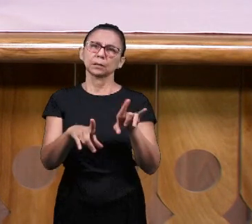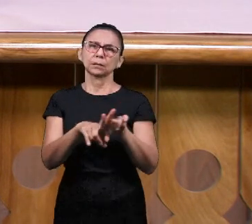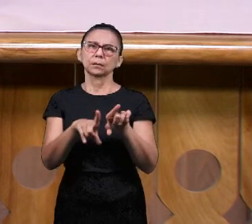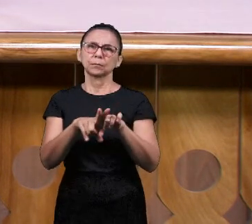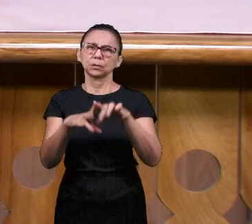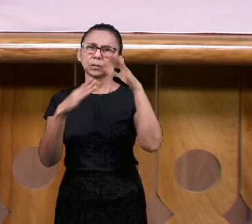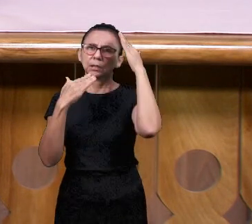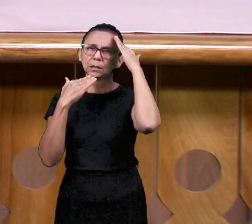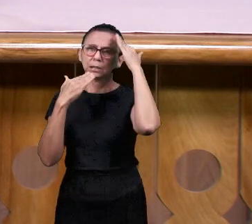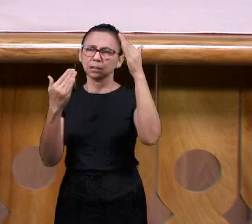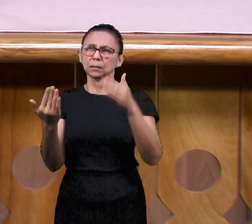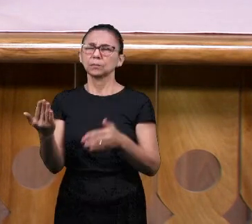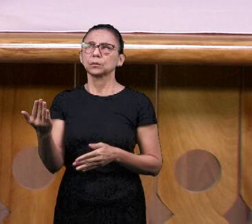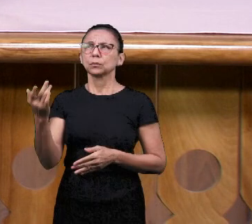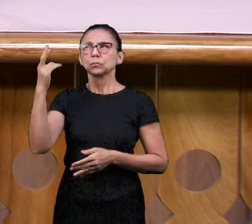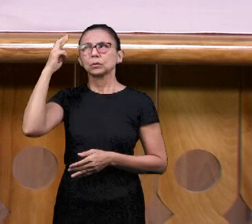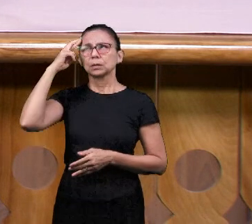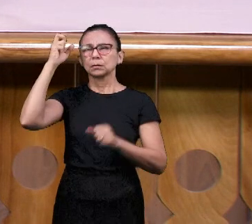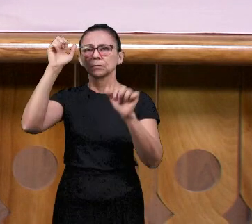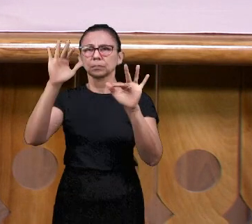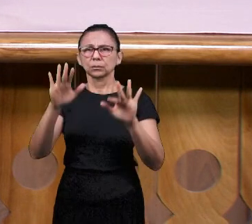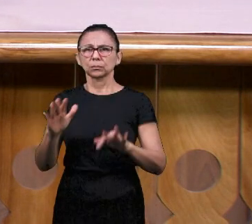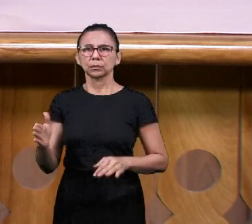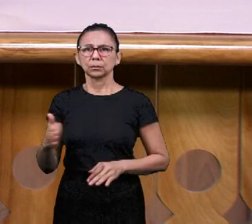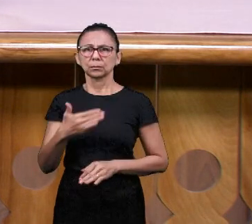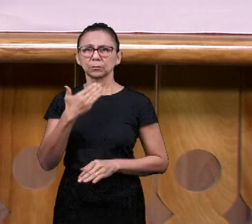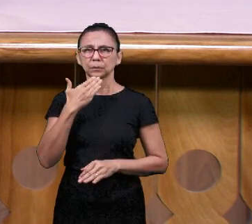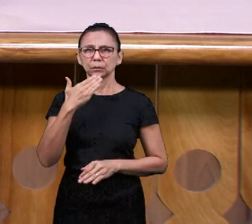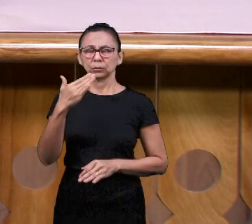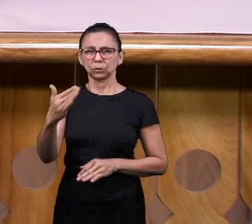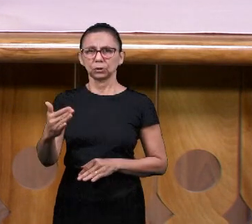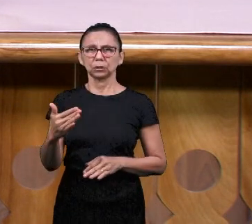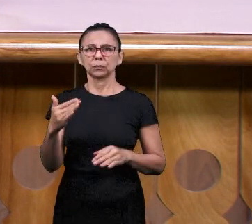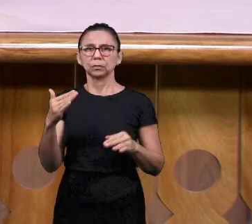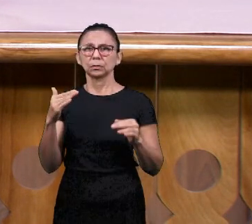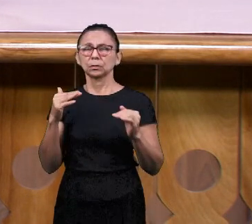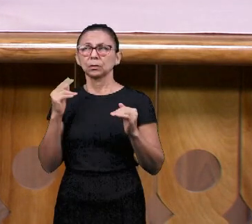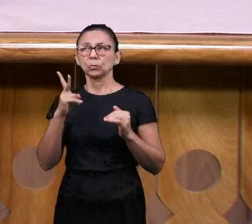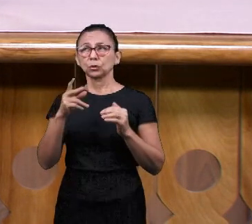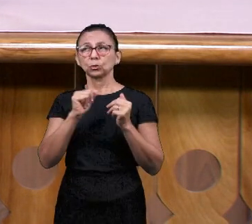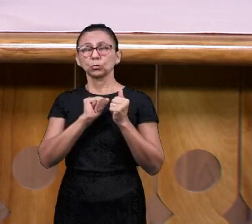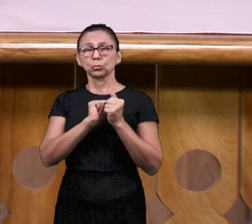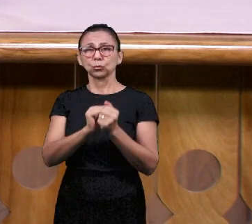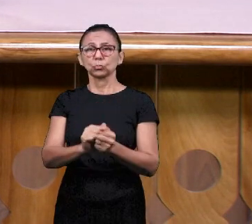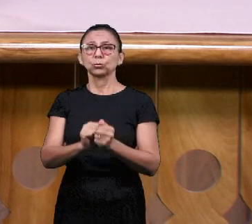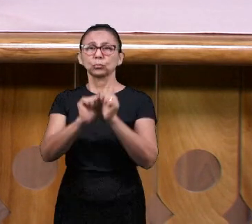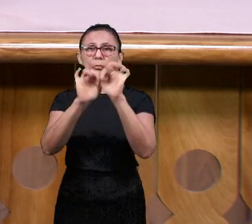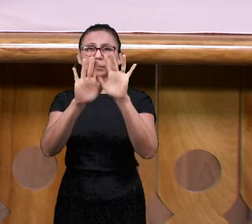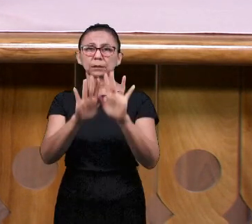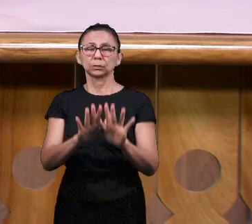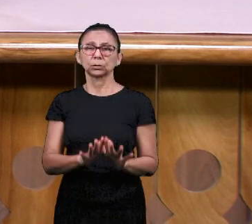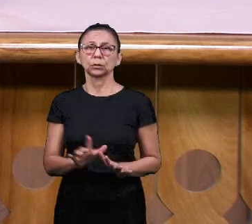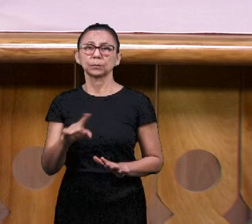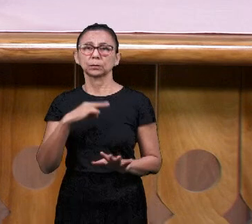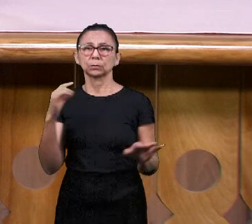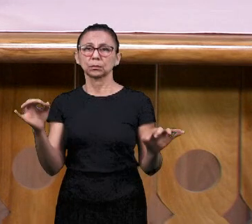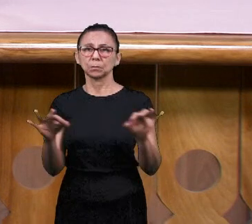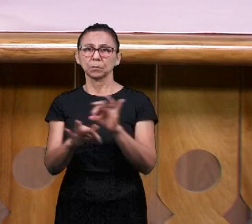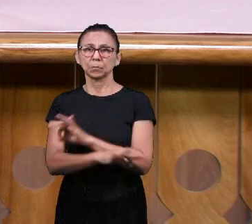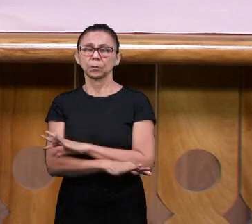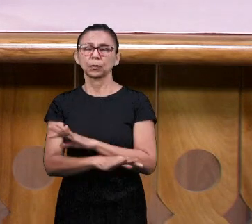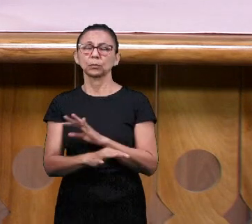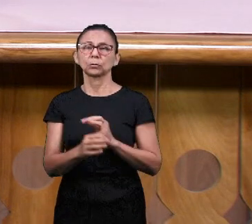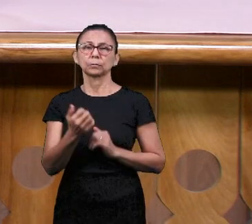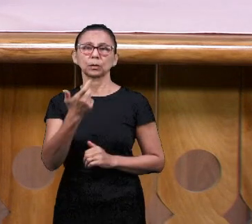pour le renouvellement de nos vies. Maintenant, nous demandons, bénis-nous, accompagne-nous, sois avec nous, Seigneur, et que nous soyons prêts pour les